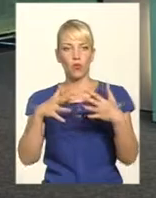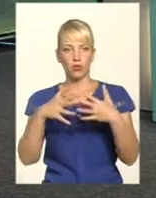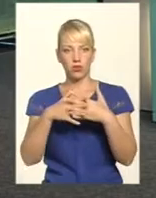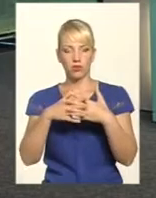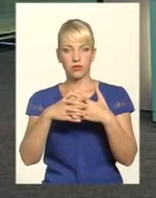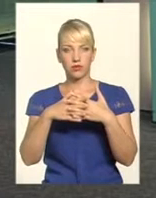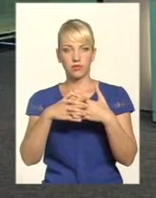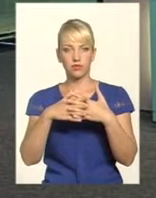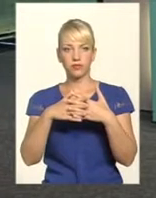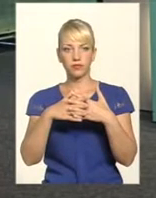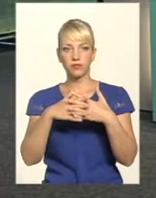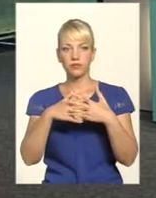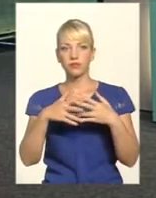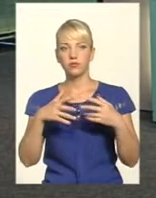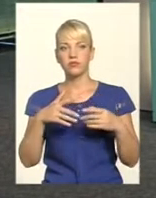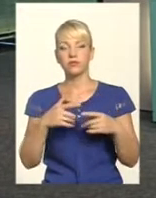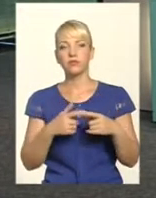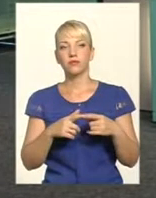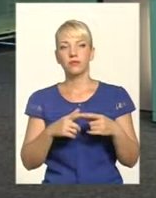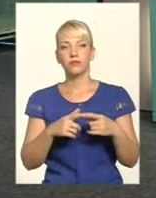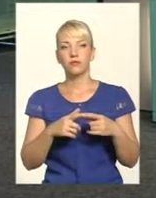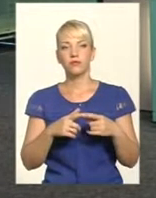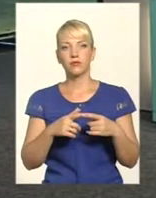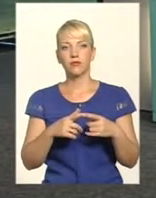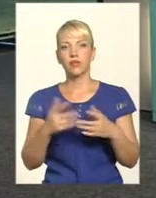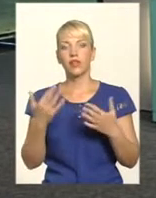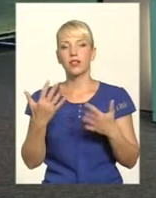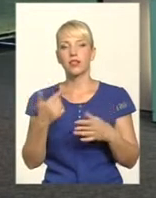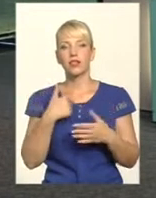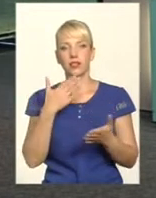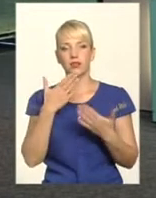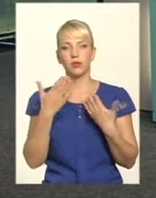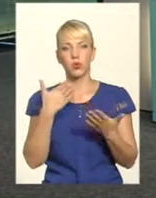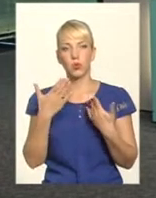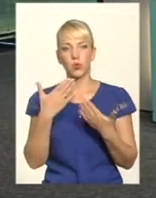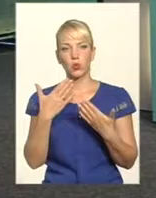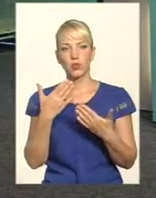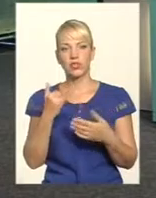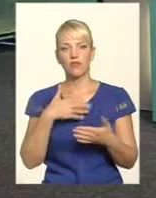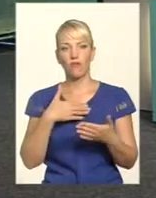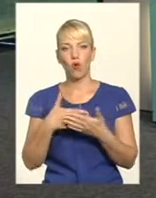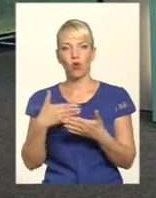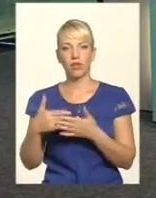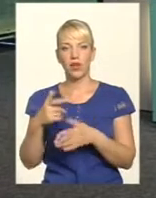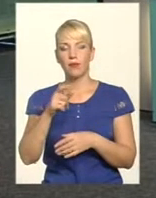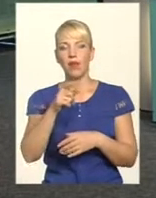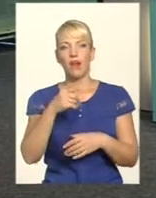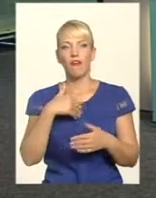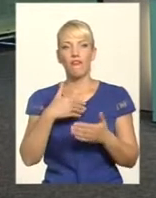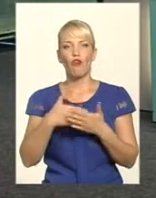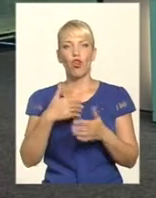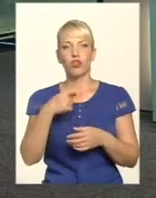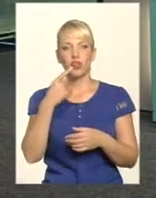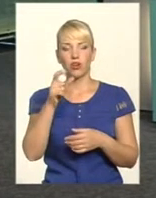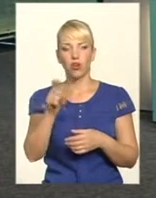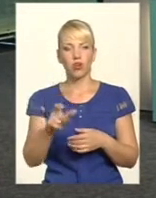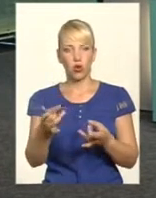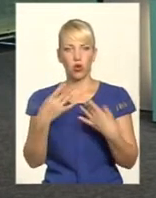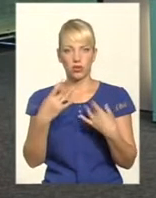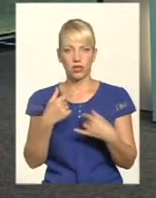Так, так. Я думаю, що це так. А наскільки я спілкуюся, я сьогодні спілкувався з волонтерами, він мені розказує. От волонтер сьогодні мені говорить,